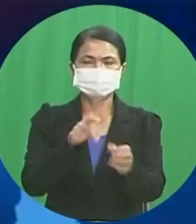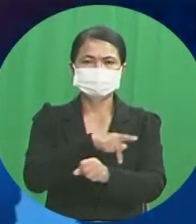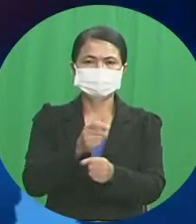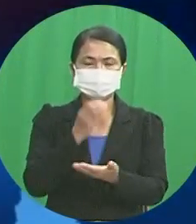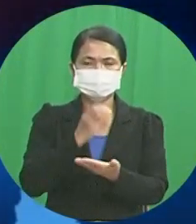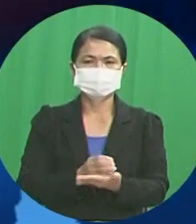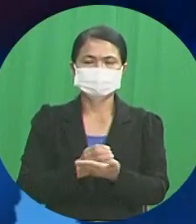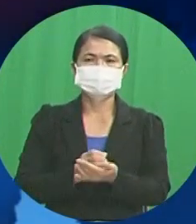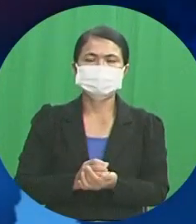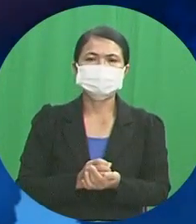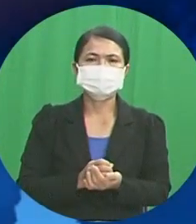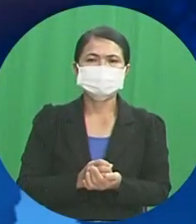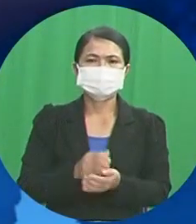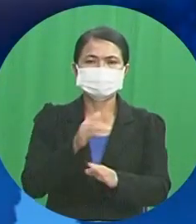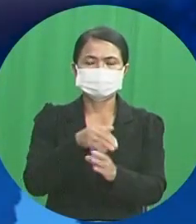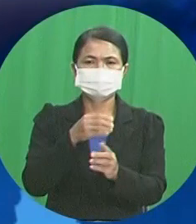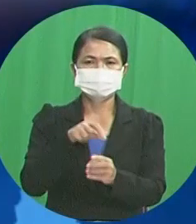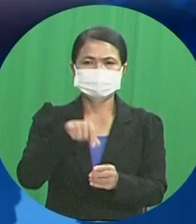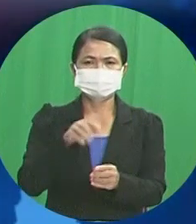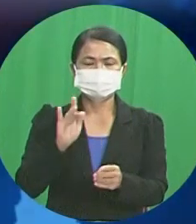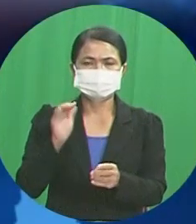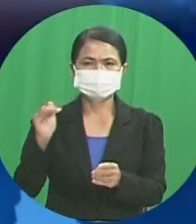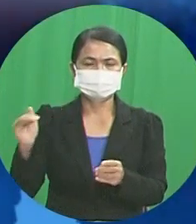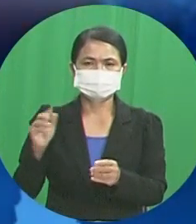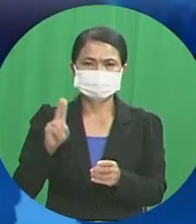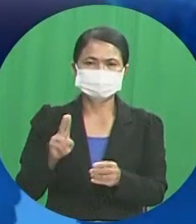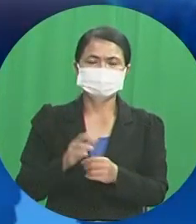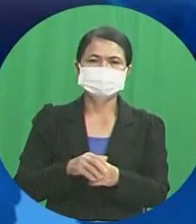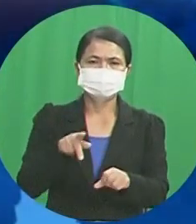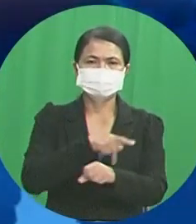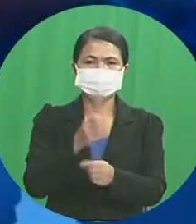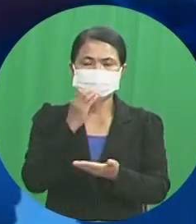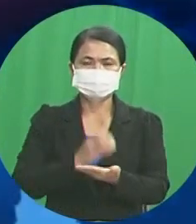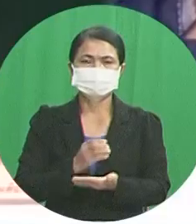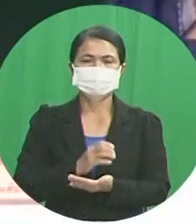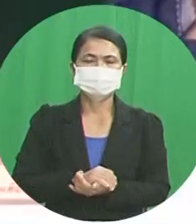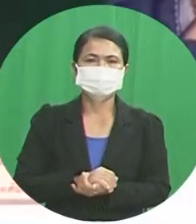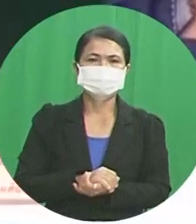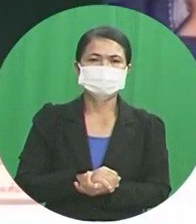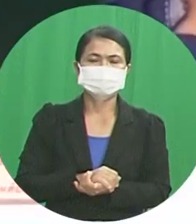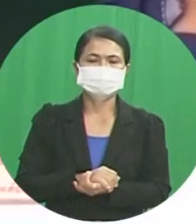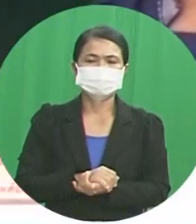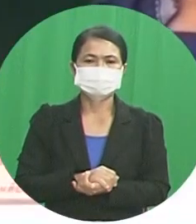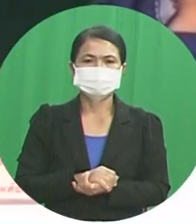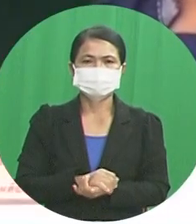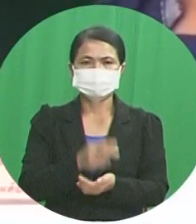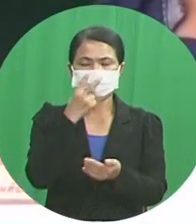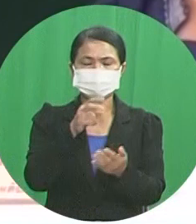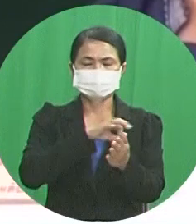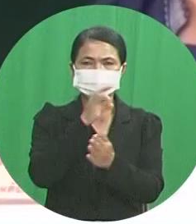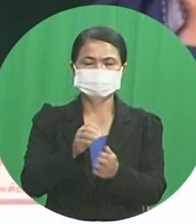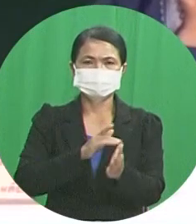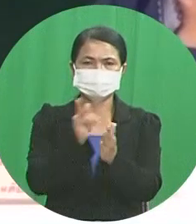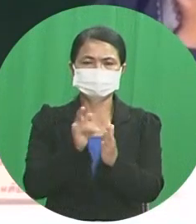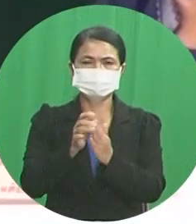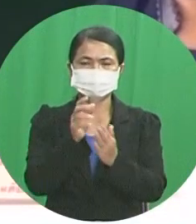កែវហៅកាត់ថាកដសសអខេត្តតាកែវ ចក្ខុវិស័យ4របស់រាជ